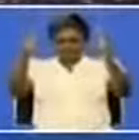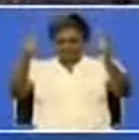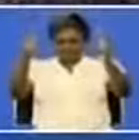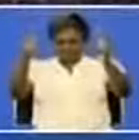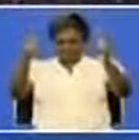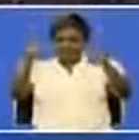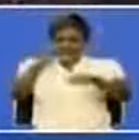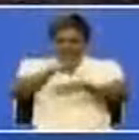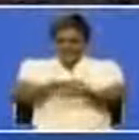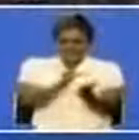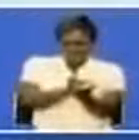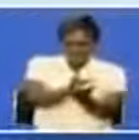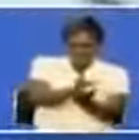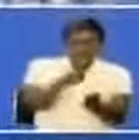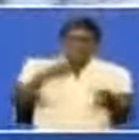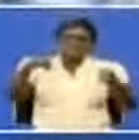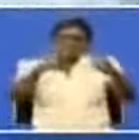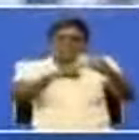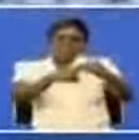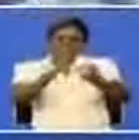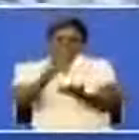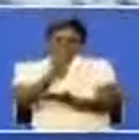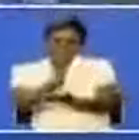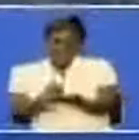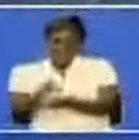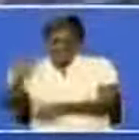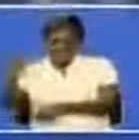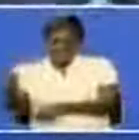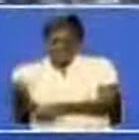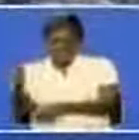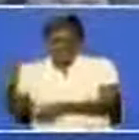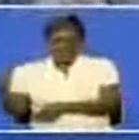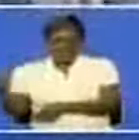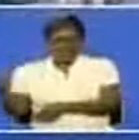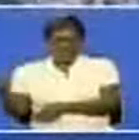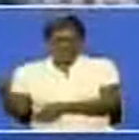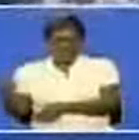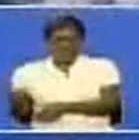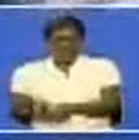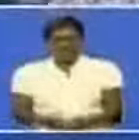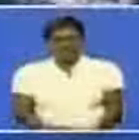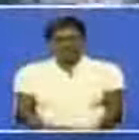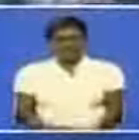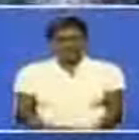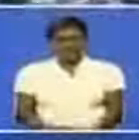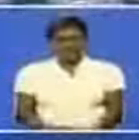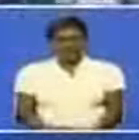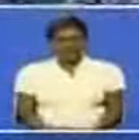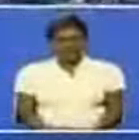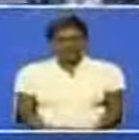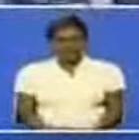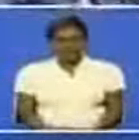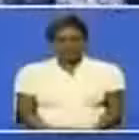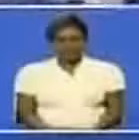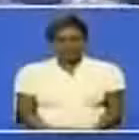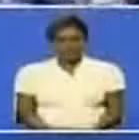ambapo walitia kibindoni shilingi 700,000. And the new dear champions is